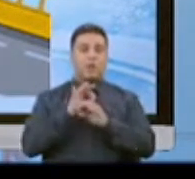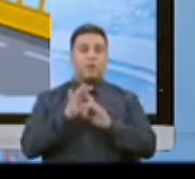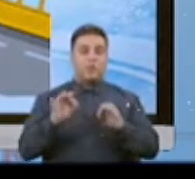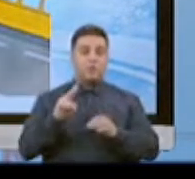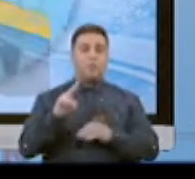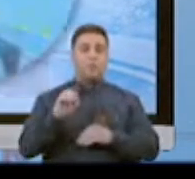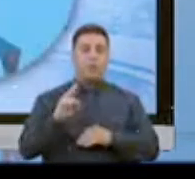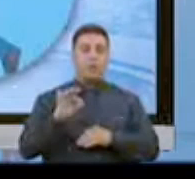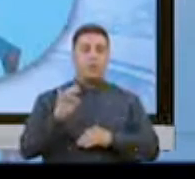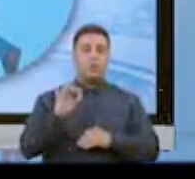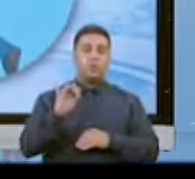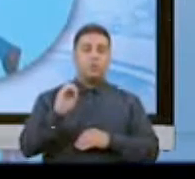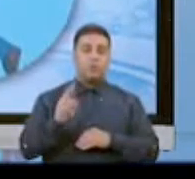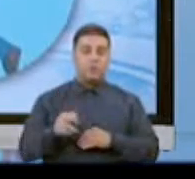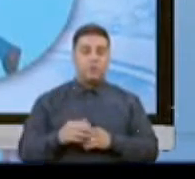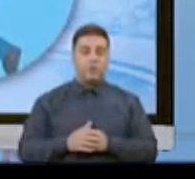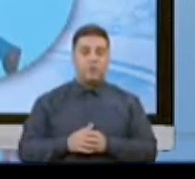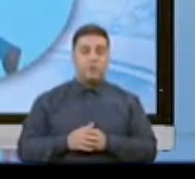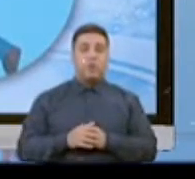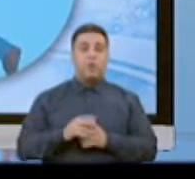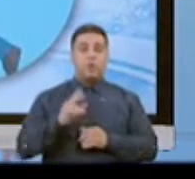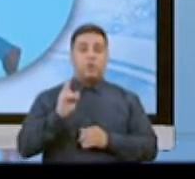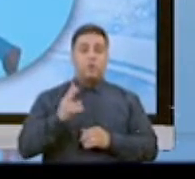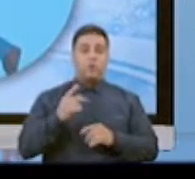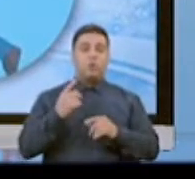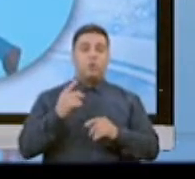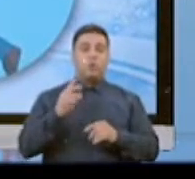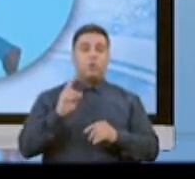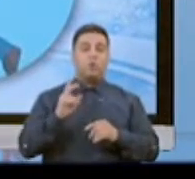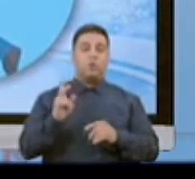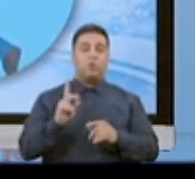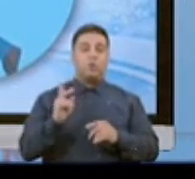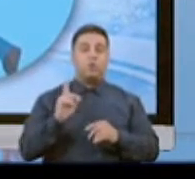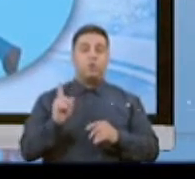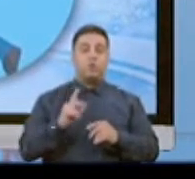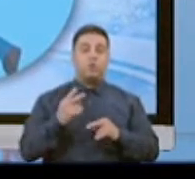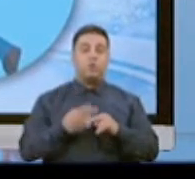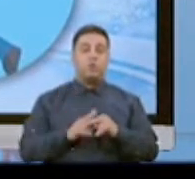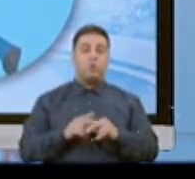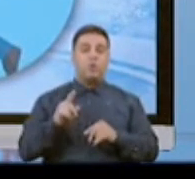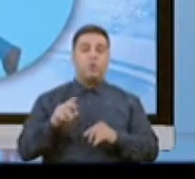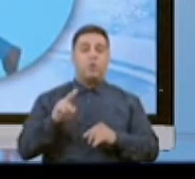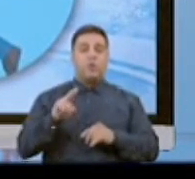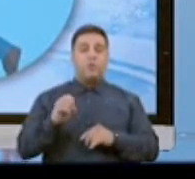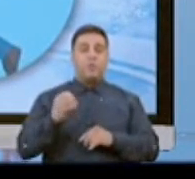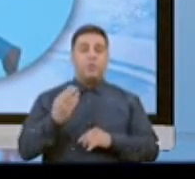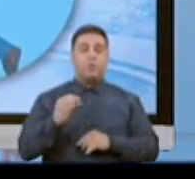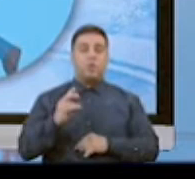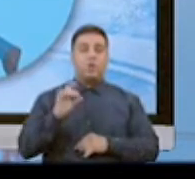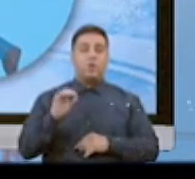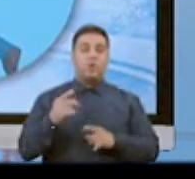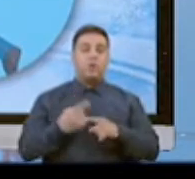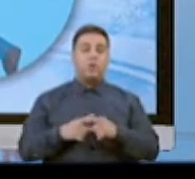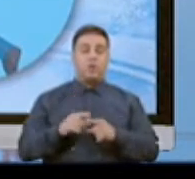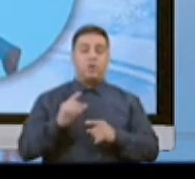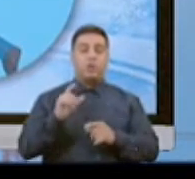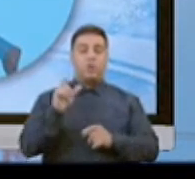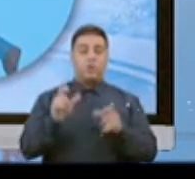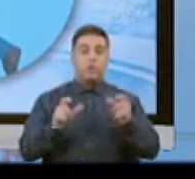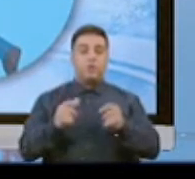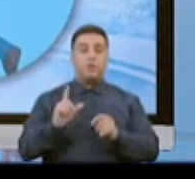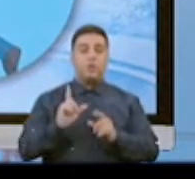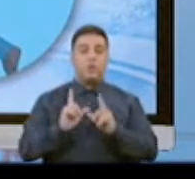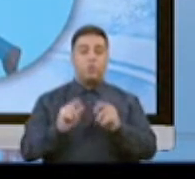перекрестков. Кто же такой пешеход? Пешеход – это человек, идущий пешком.